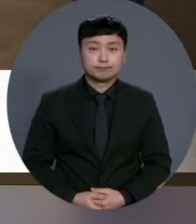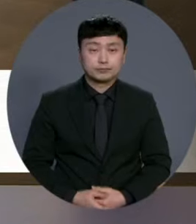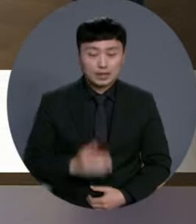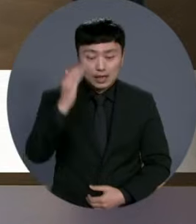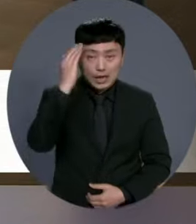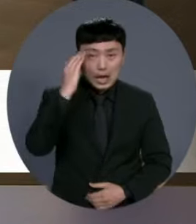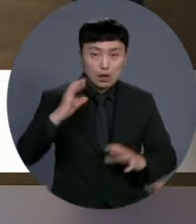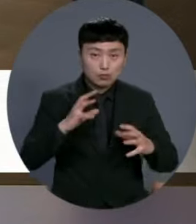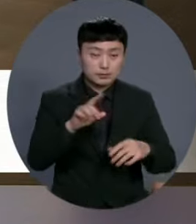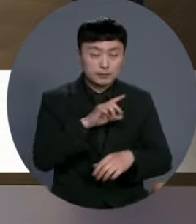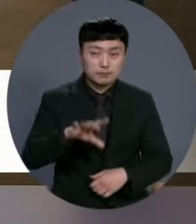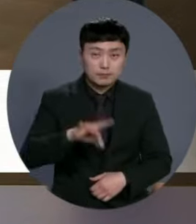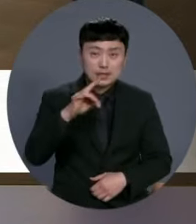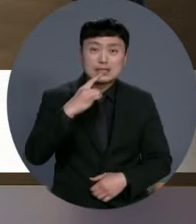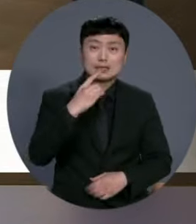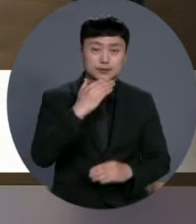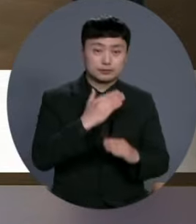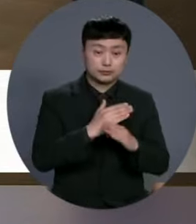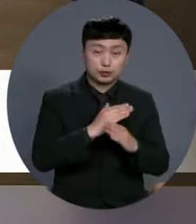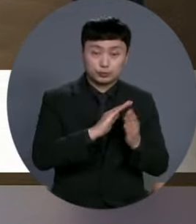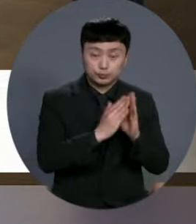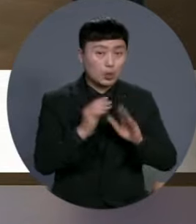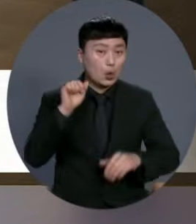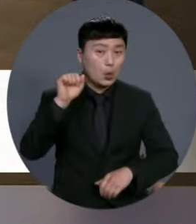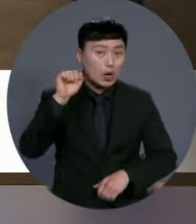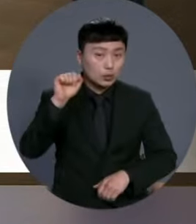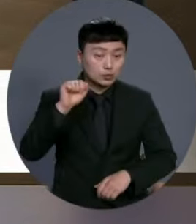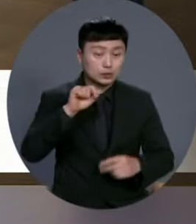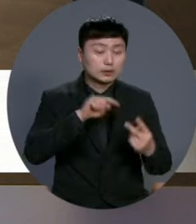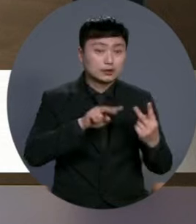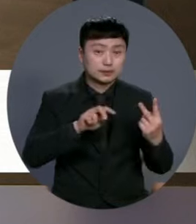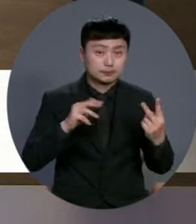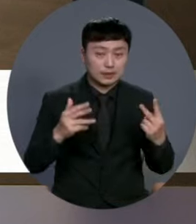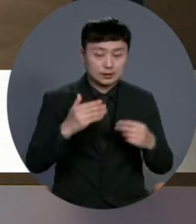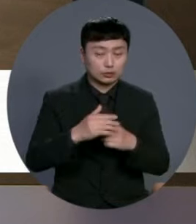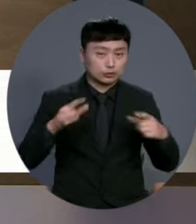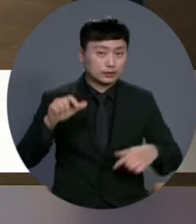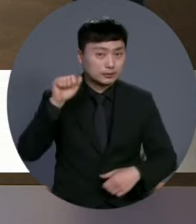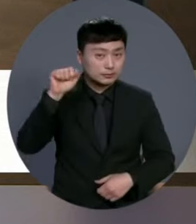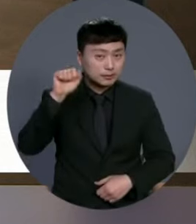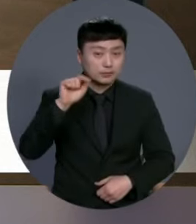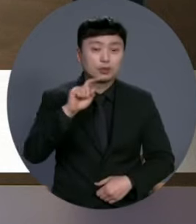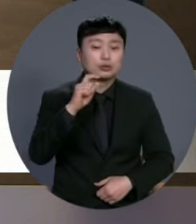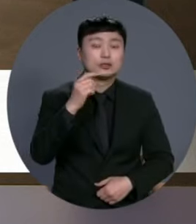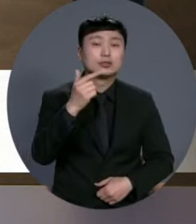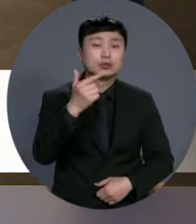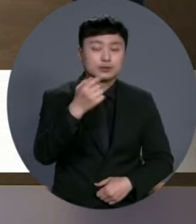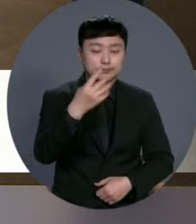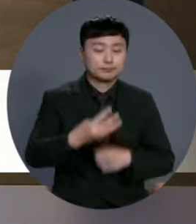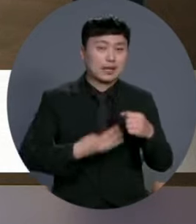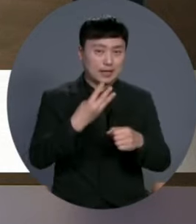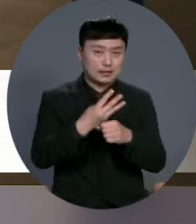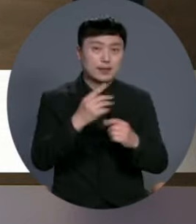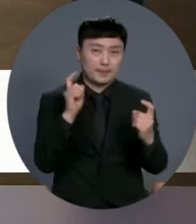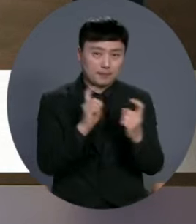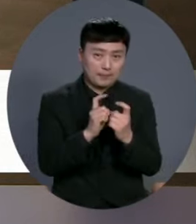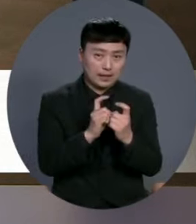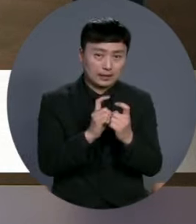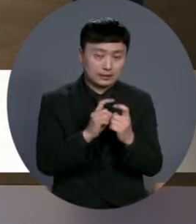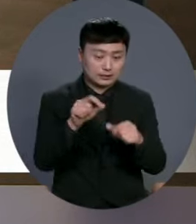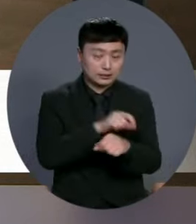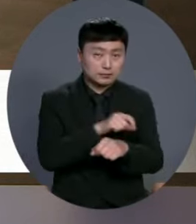우리나라 최초의 민주화 운동, 228 민주운동이 대구에서 일어난 지 올해로 64주년을 맞습니다. 특별기획